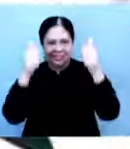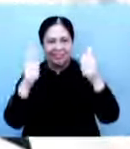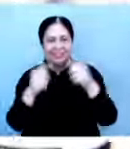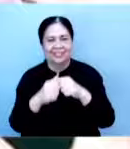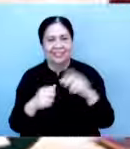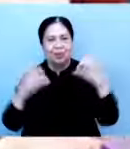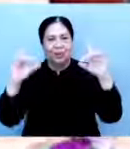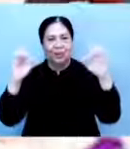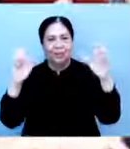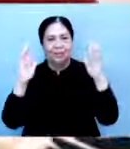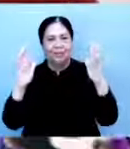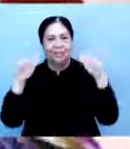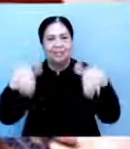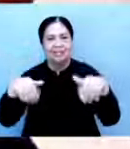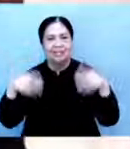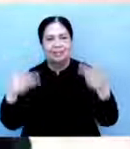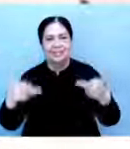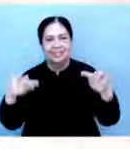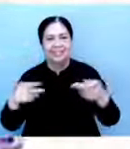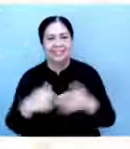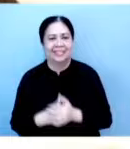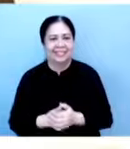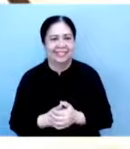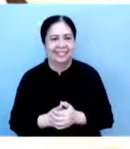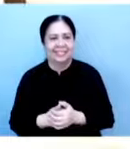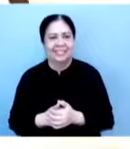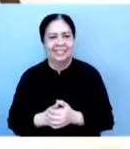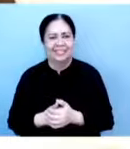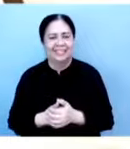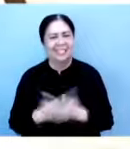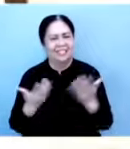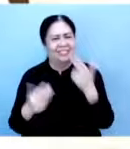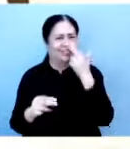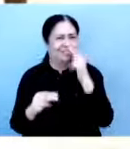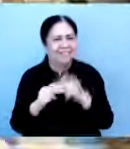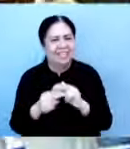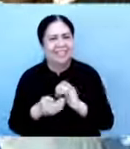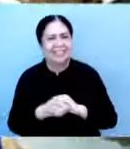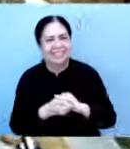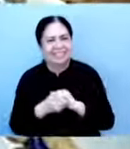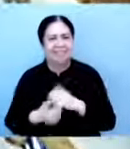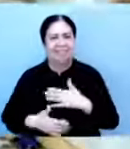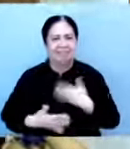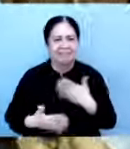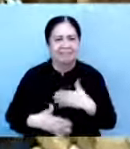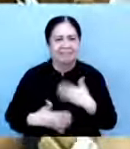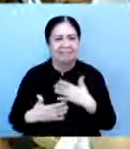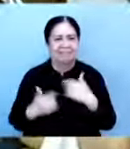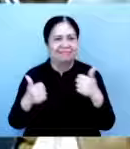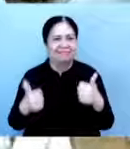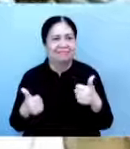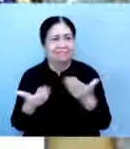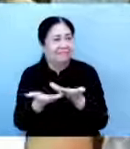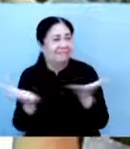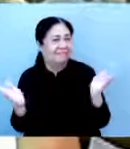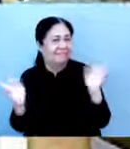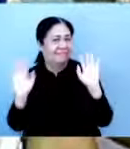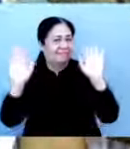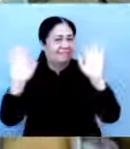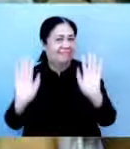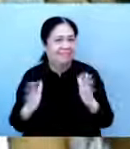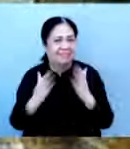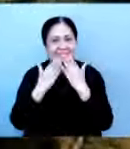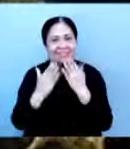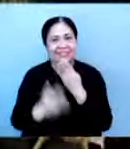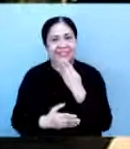php50,000 it was the bundle of fun Uh everybody play great oh They're great look at them They're amazing so thank you bacolo